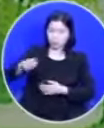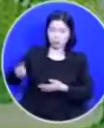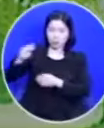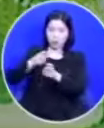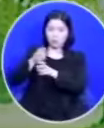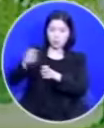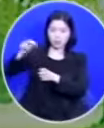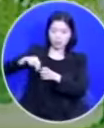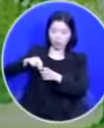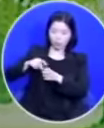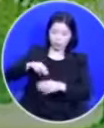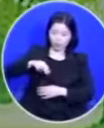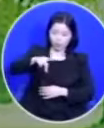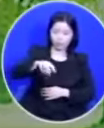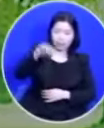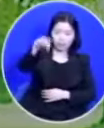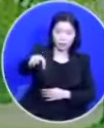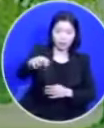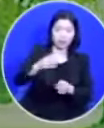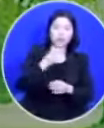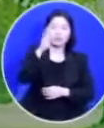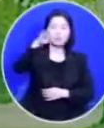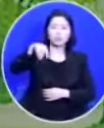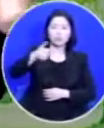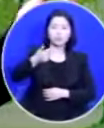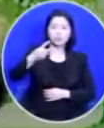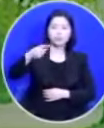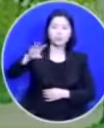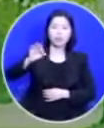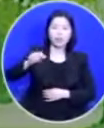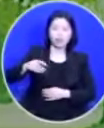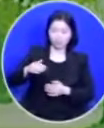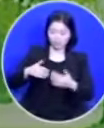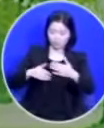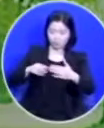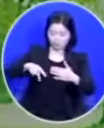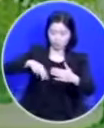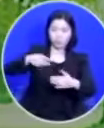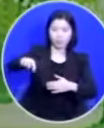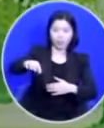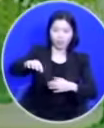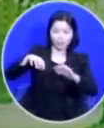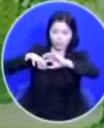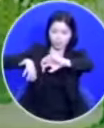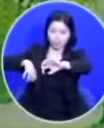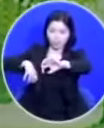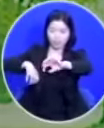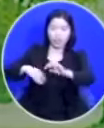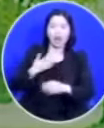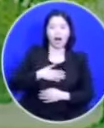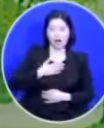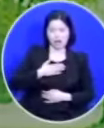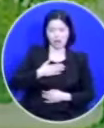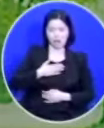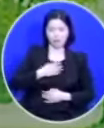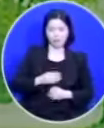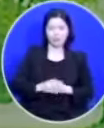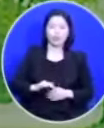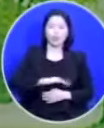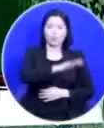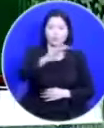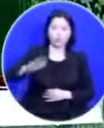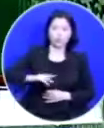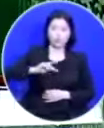홈 금방 압니다 저사람 서울쪽으로 가는구나 저사람 분당 쪽으로 가능 거에요 금방 알잖아요 우리도